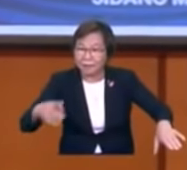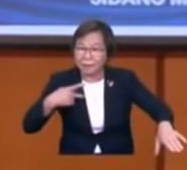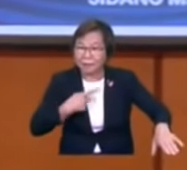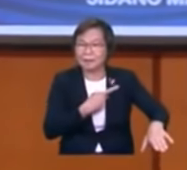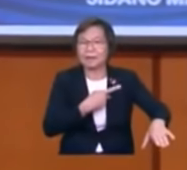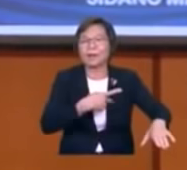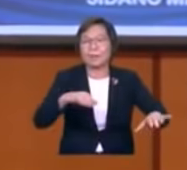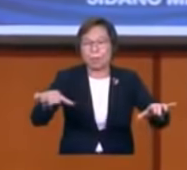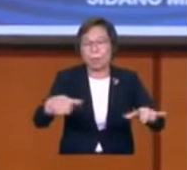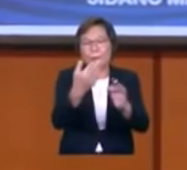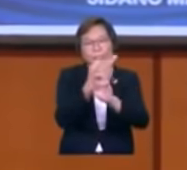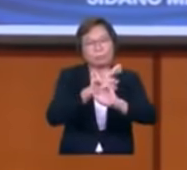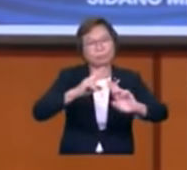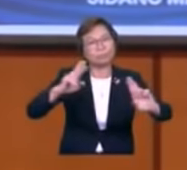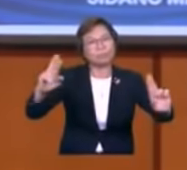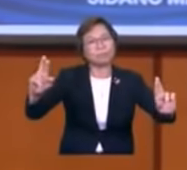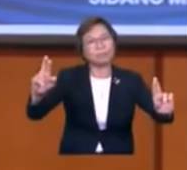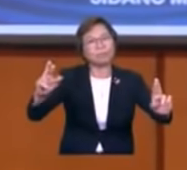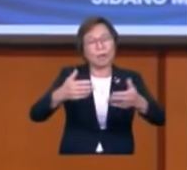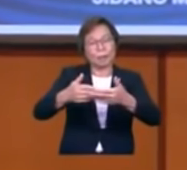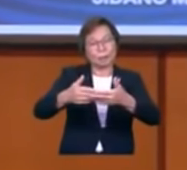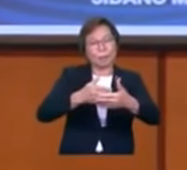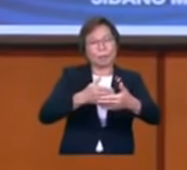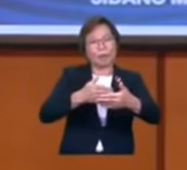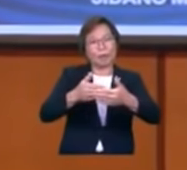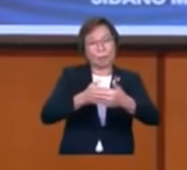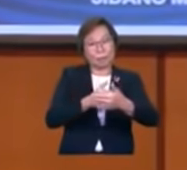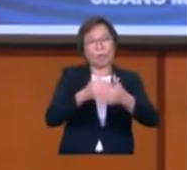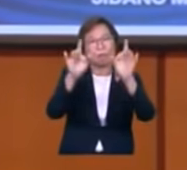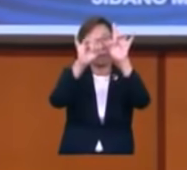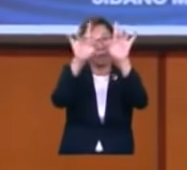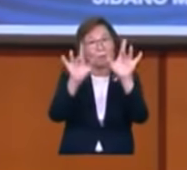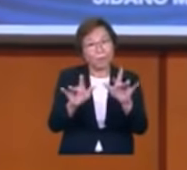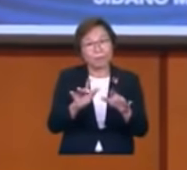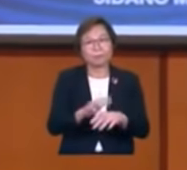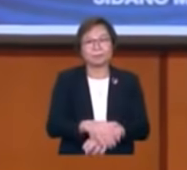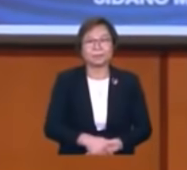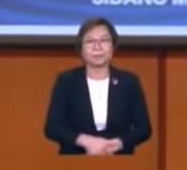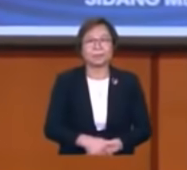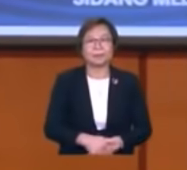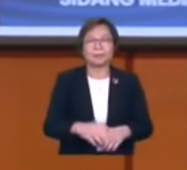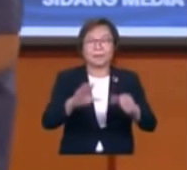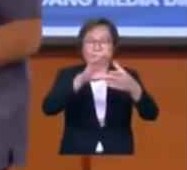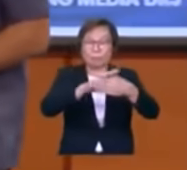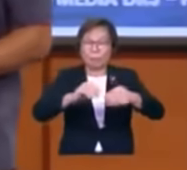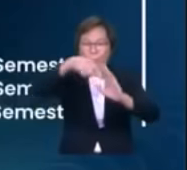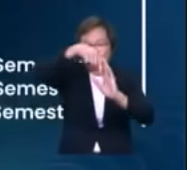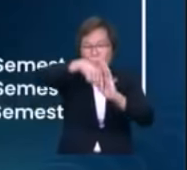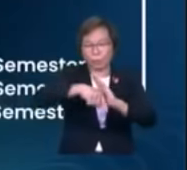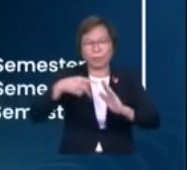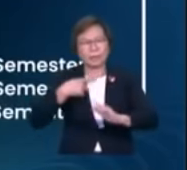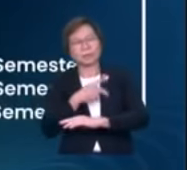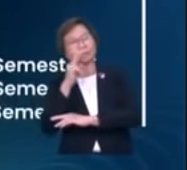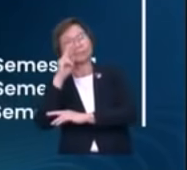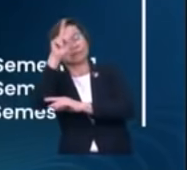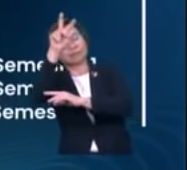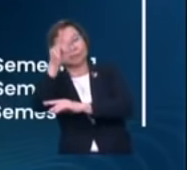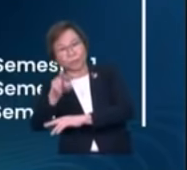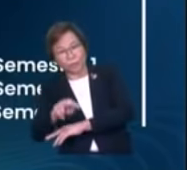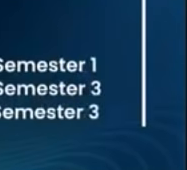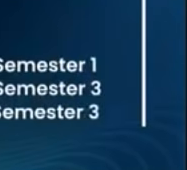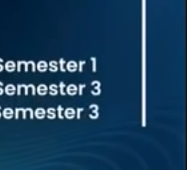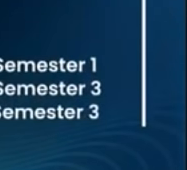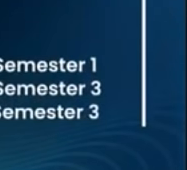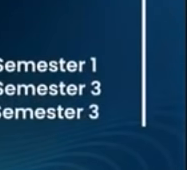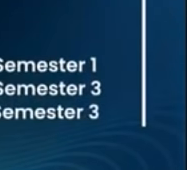dapat membuat persediaan sebelum mereka menduduki peperiksaan dari akhirnya disini kita melihat macam mana satu